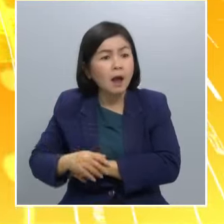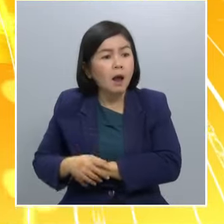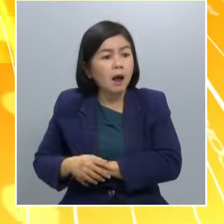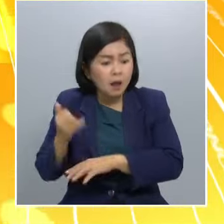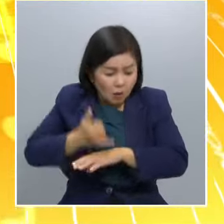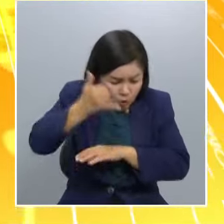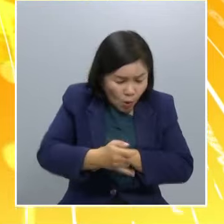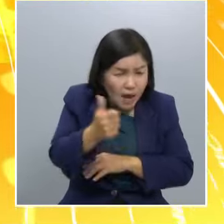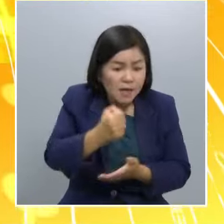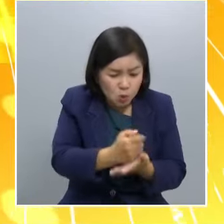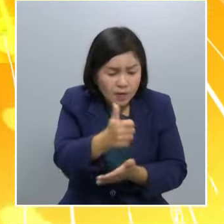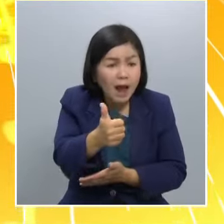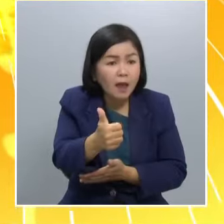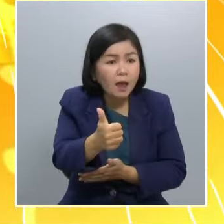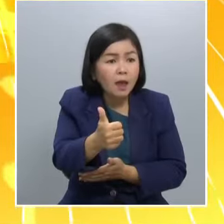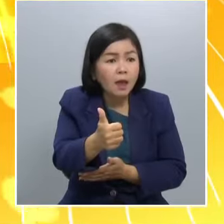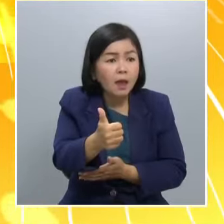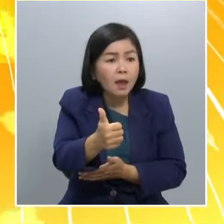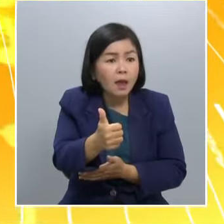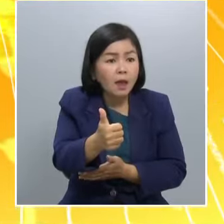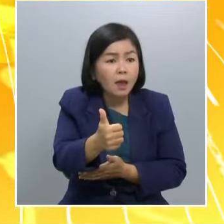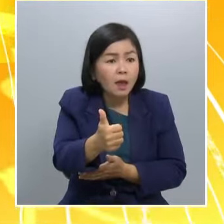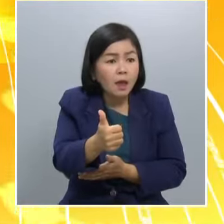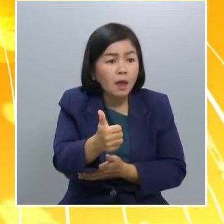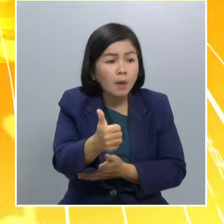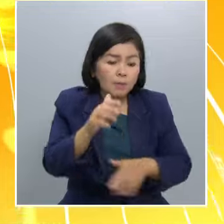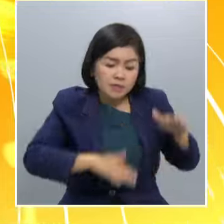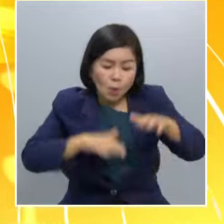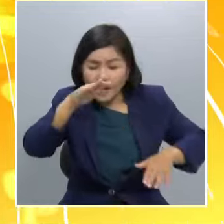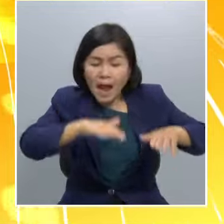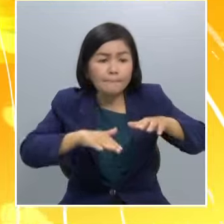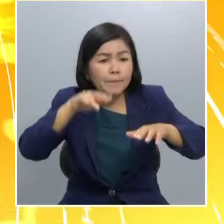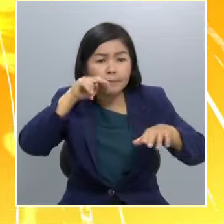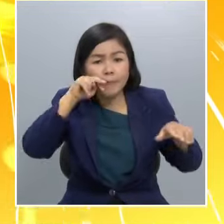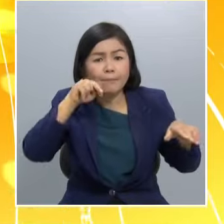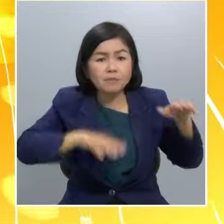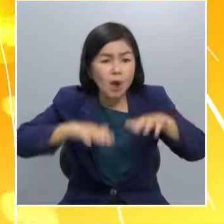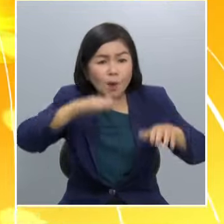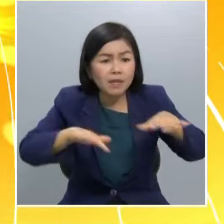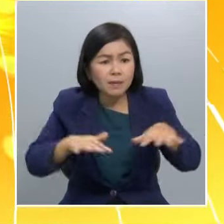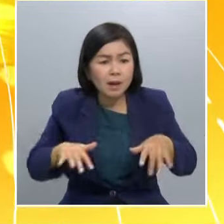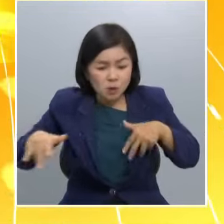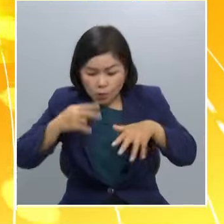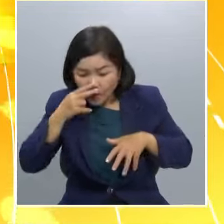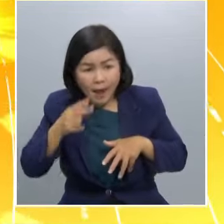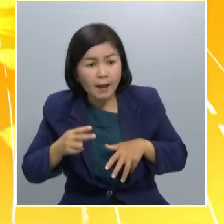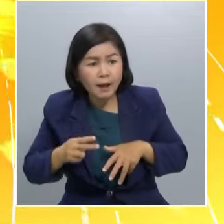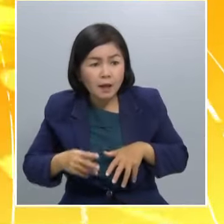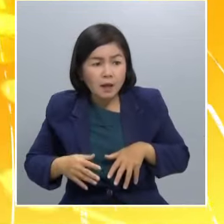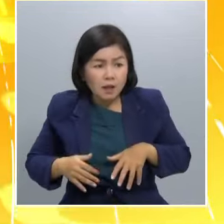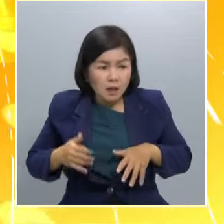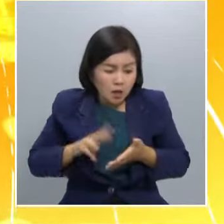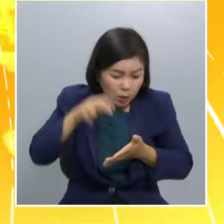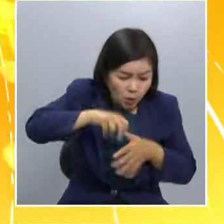ลงไปได้ทันทีนะค่าเพราะมันเป็นสาว่ายน้ำไงใช่คนแถวนั้นเห็นแล้วเข้ามาทันทีแต่